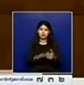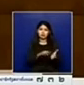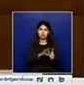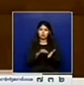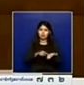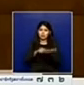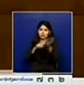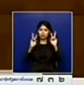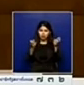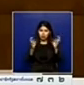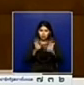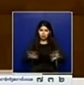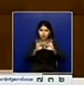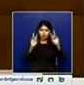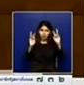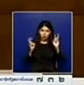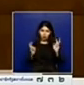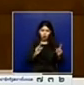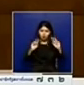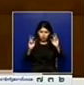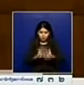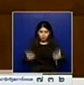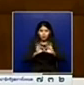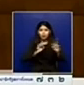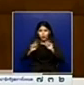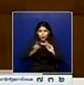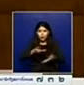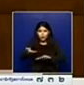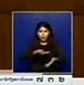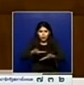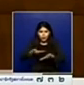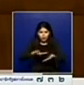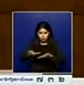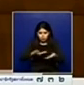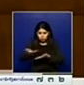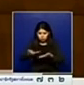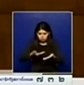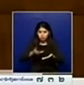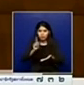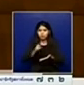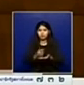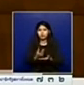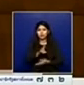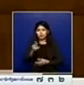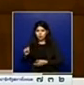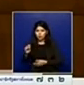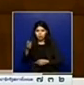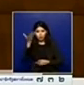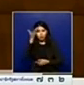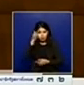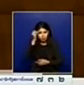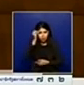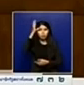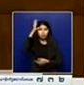ายเรื่องขึ้นมาพูดคุยกันในสังคมในสภาเราทุกคนในที่นี้ควรต้องรวบรวมสติปัญญาทั้งหมดที่เรามีความคิดความสาม